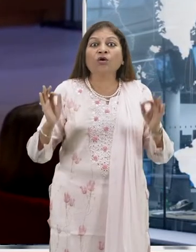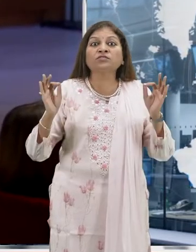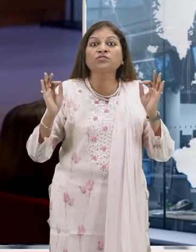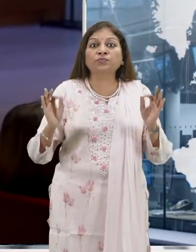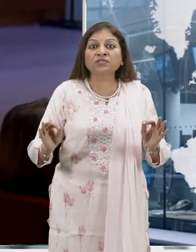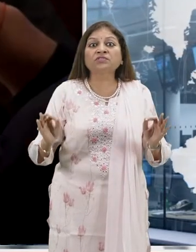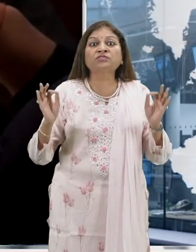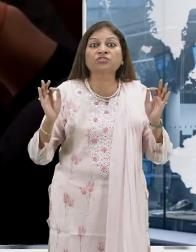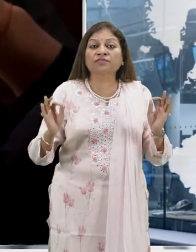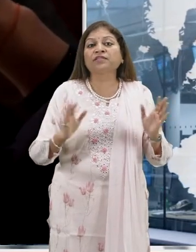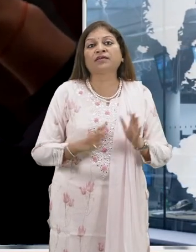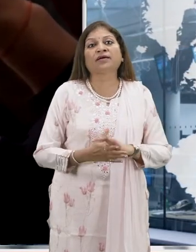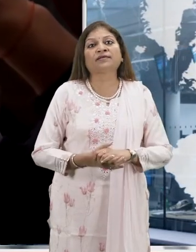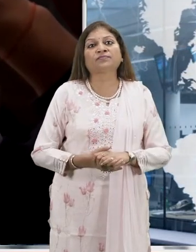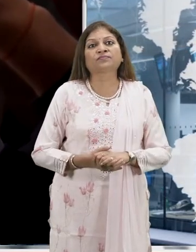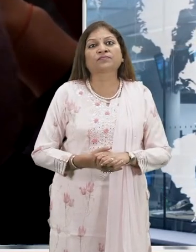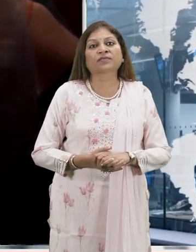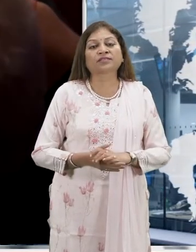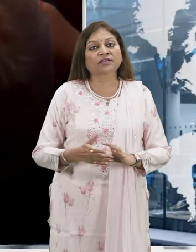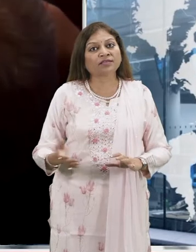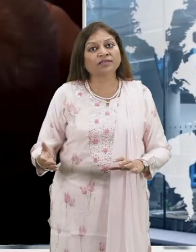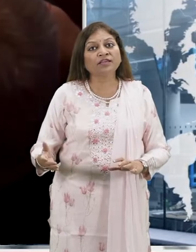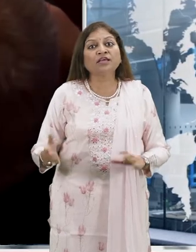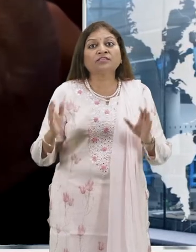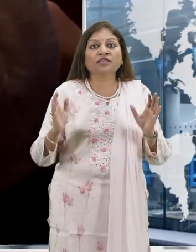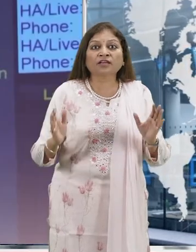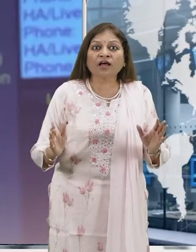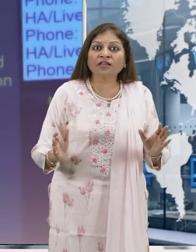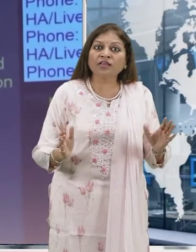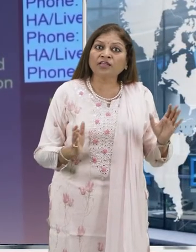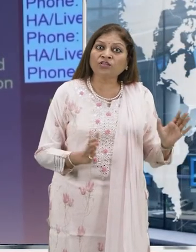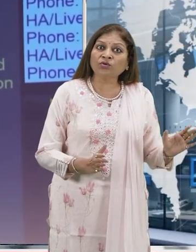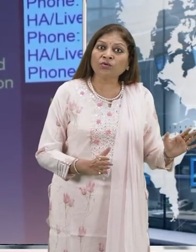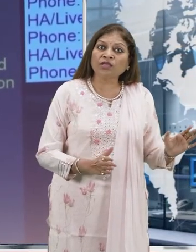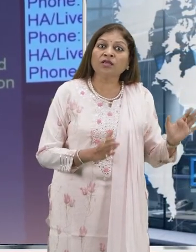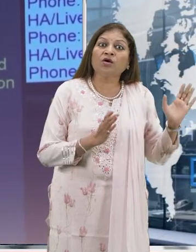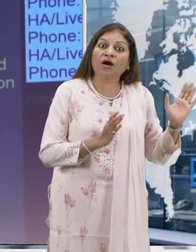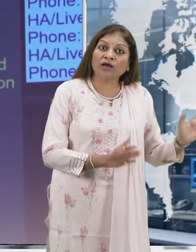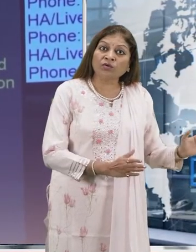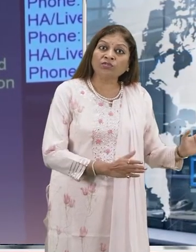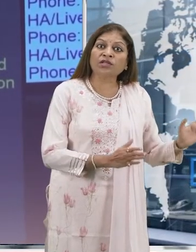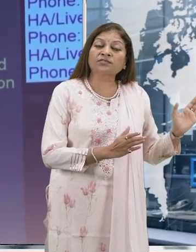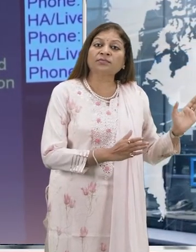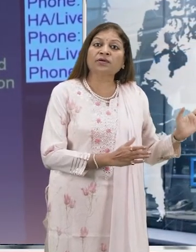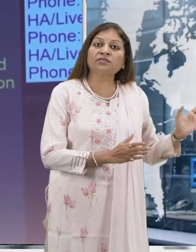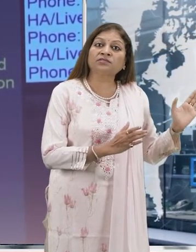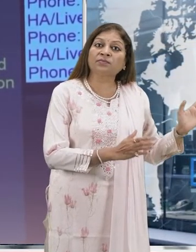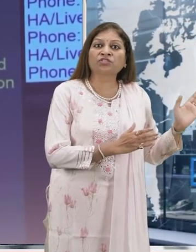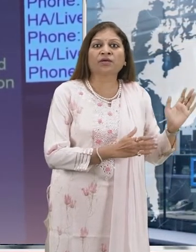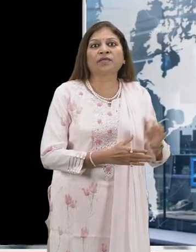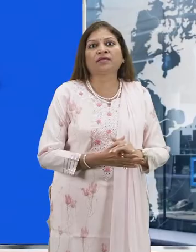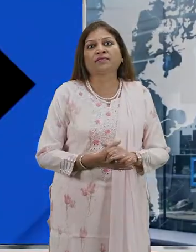सही और स्पष्ट छवि दिखाई। साथ ही सरकार की नीतियों की आलोचना से